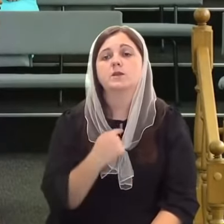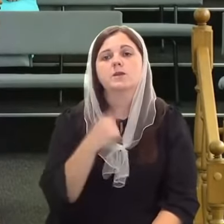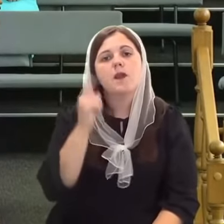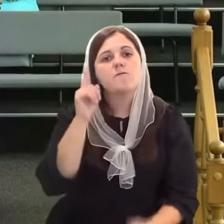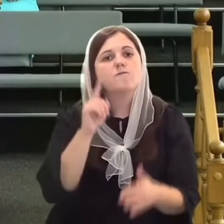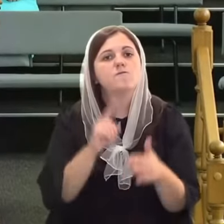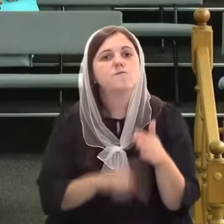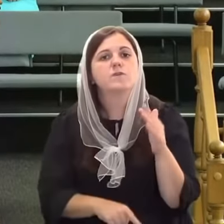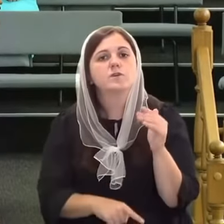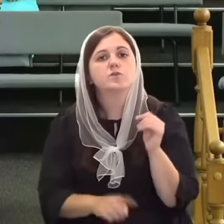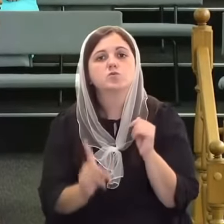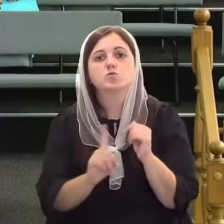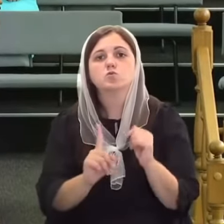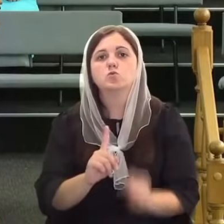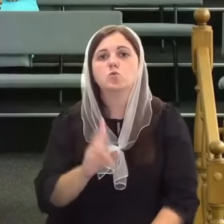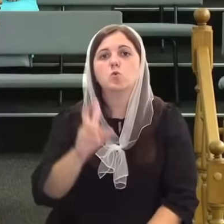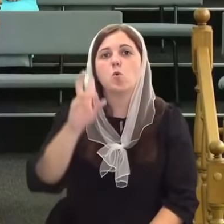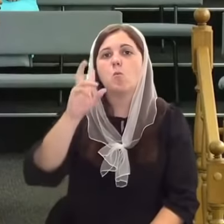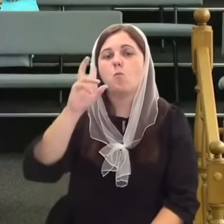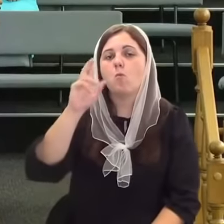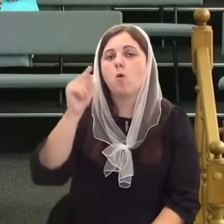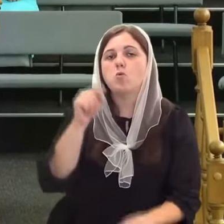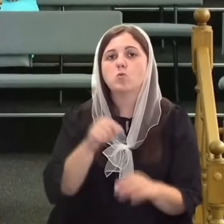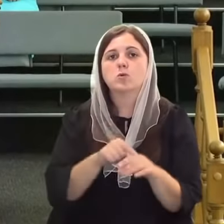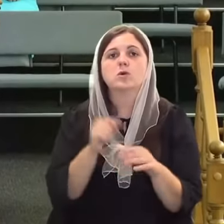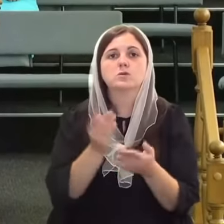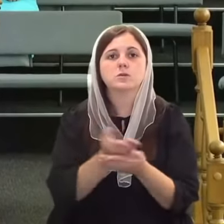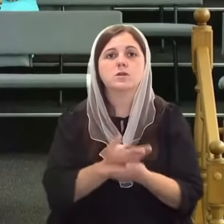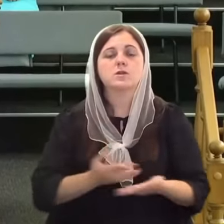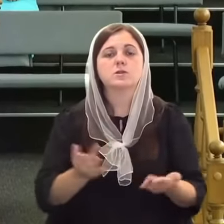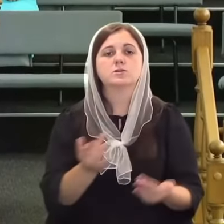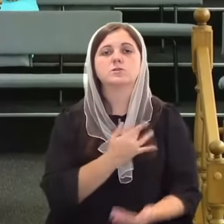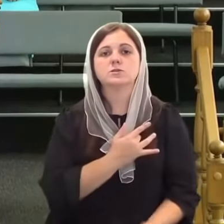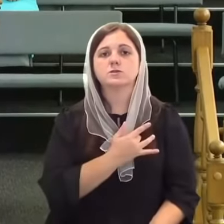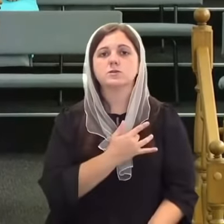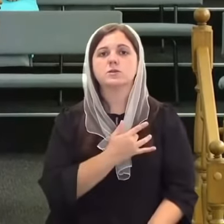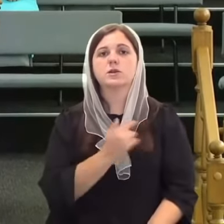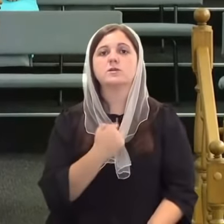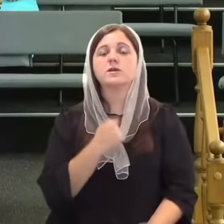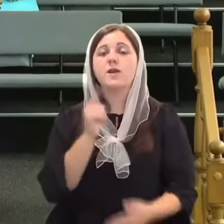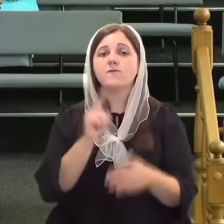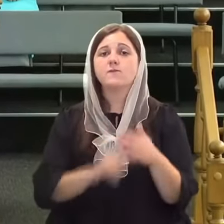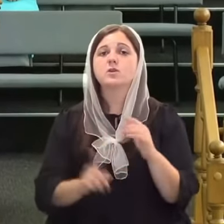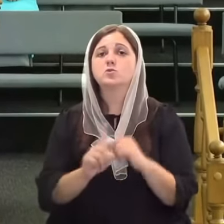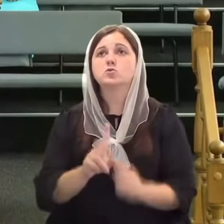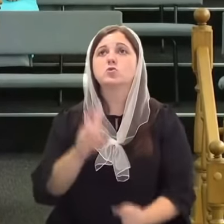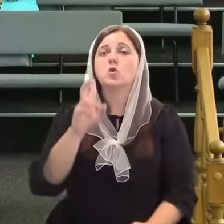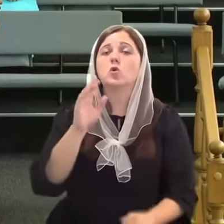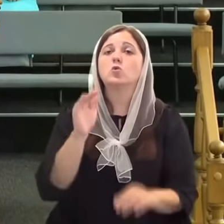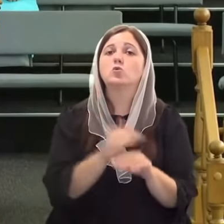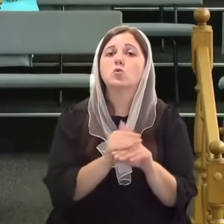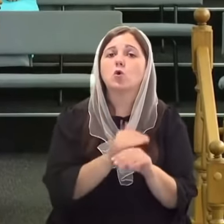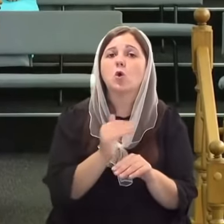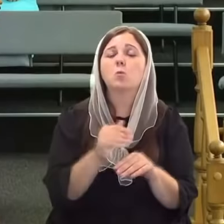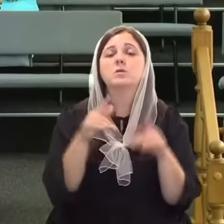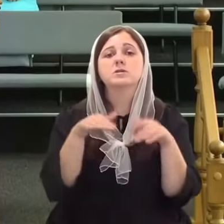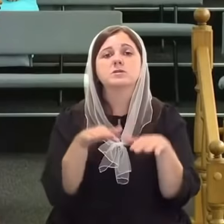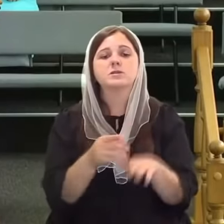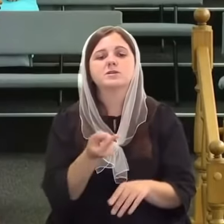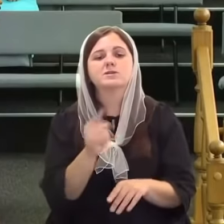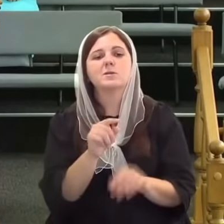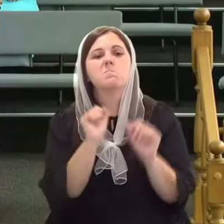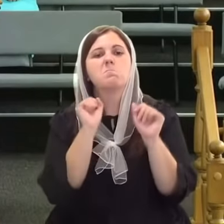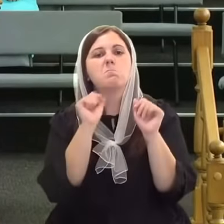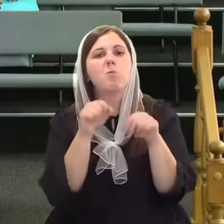что Бог касается наших сердец. Я верю, что добрые дела – это